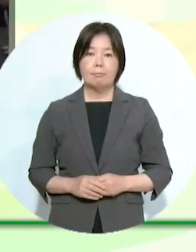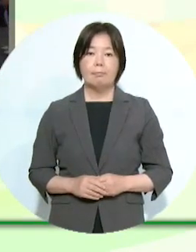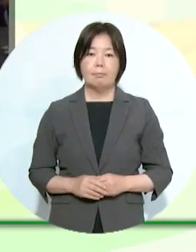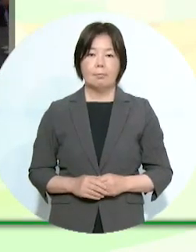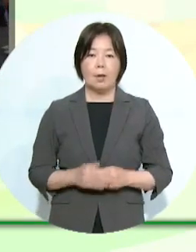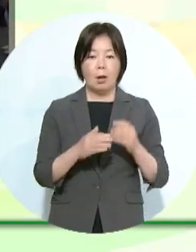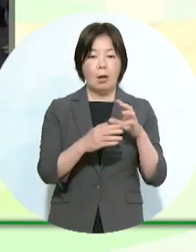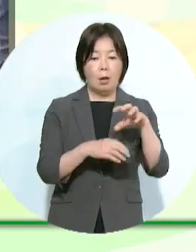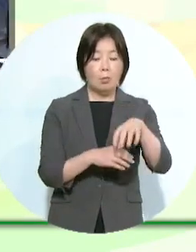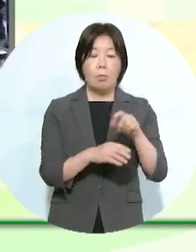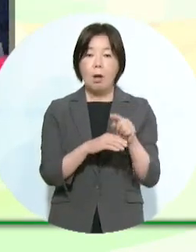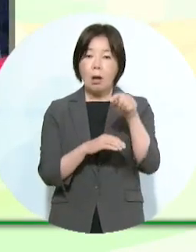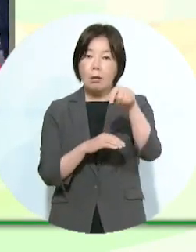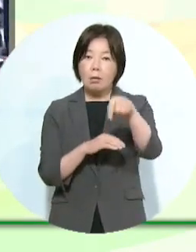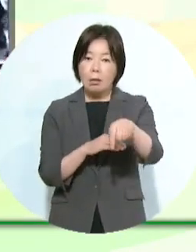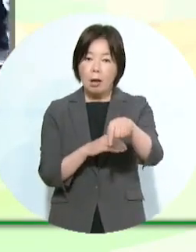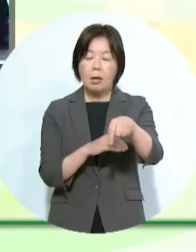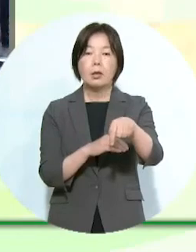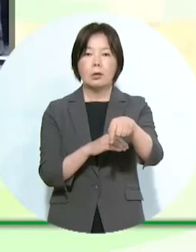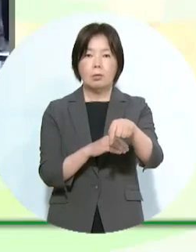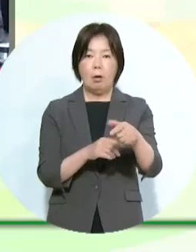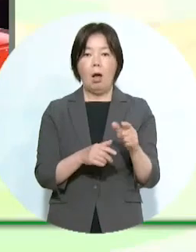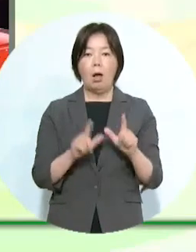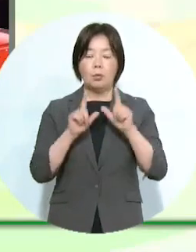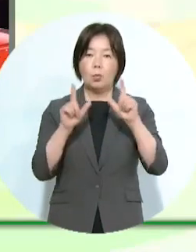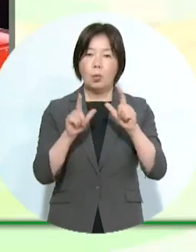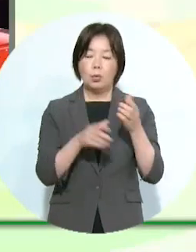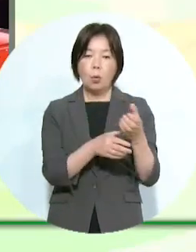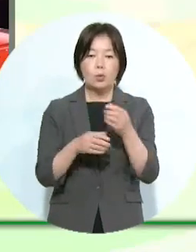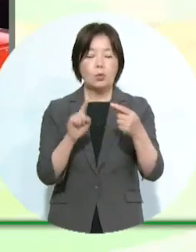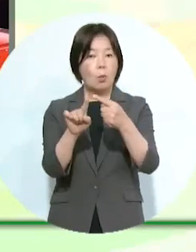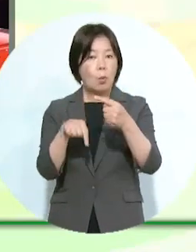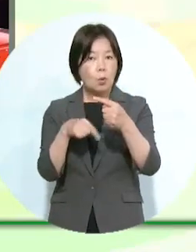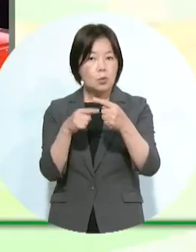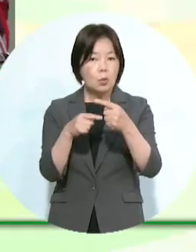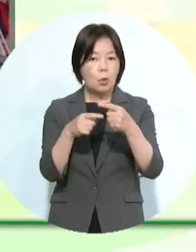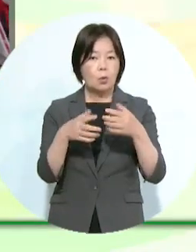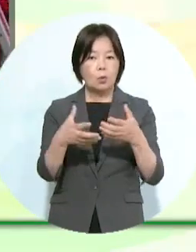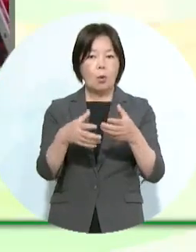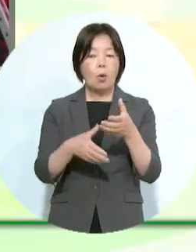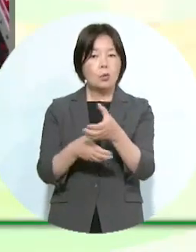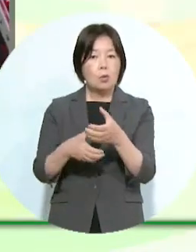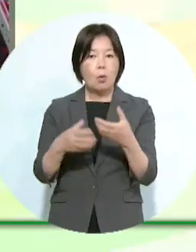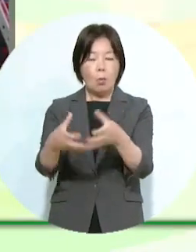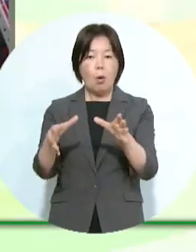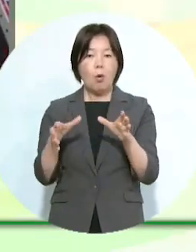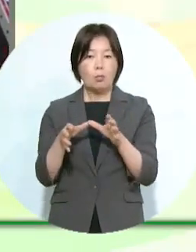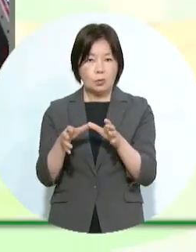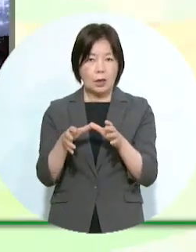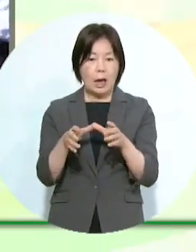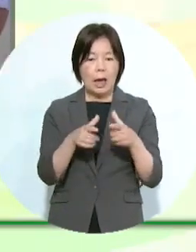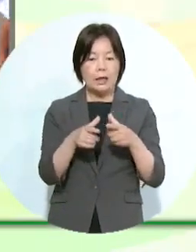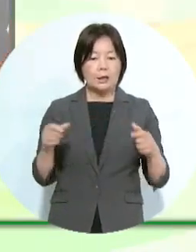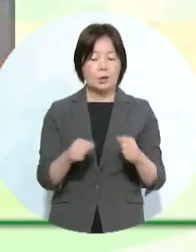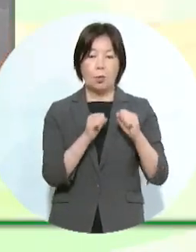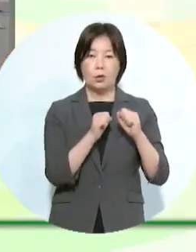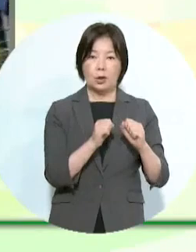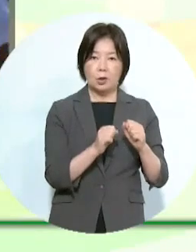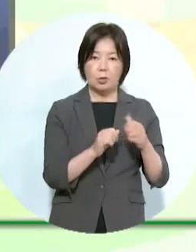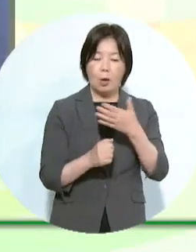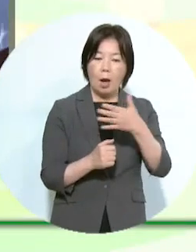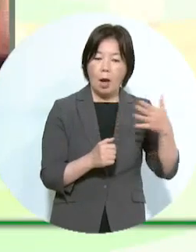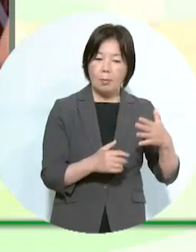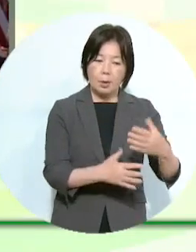屋外会場では、東京消防庁消防部隊や在日アメリカ海軍消防隊